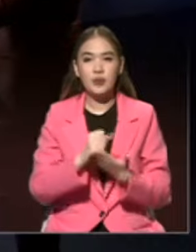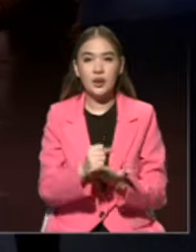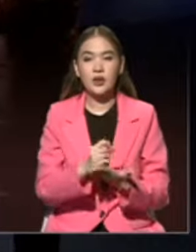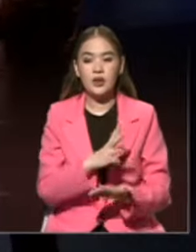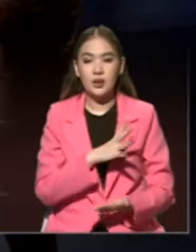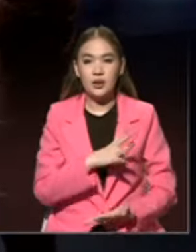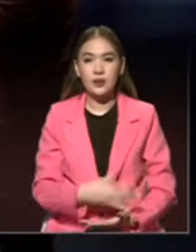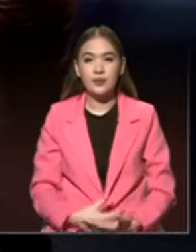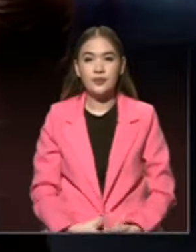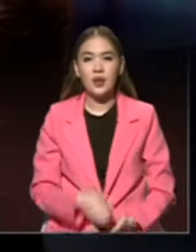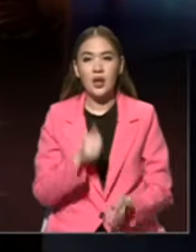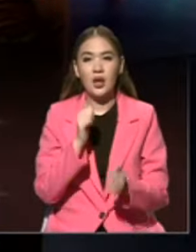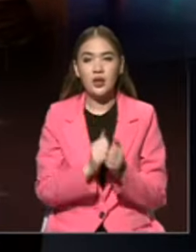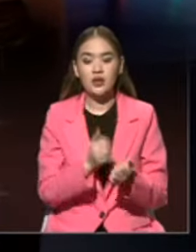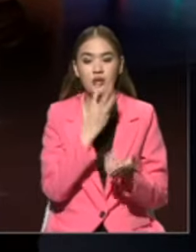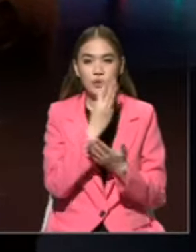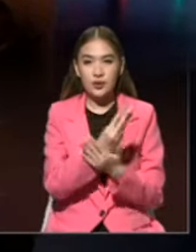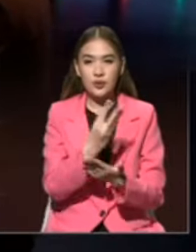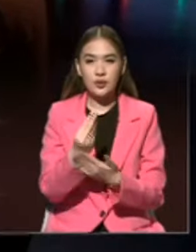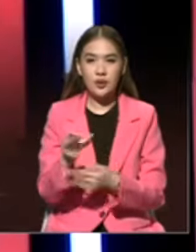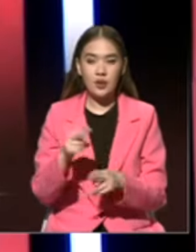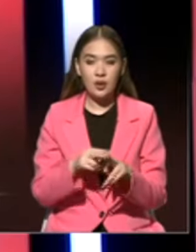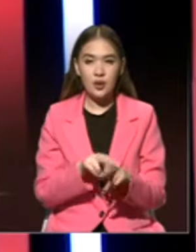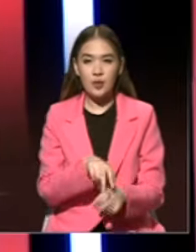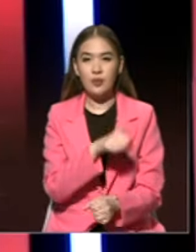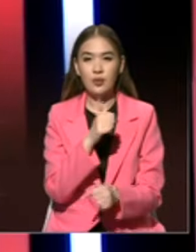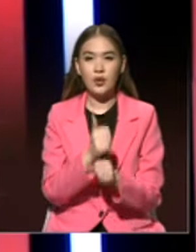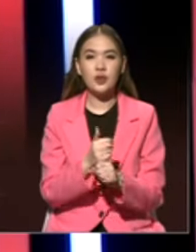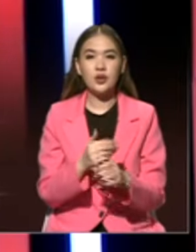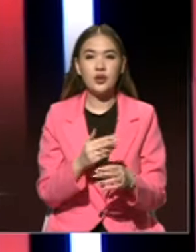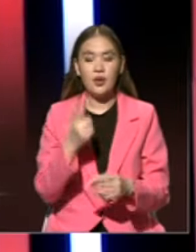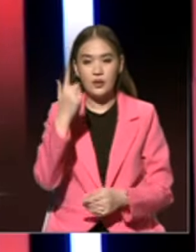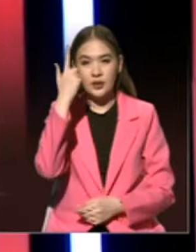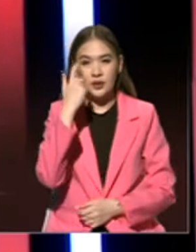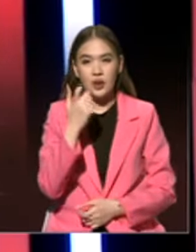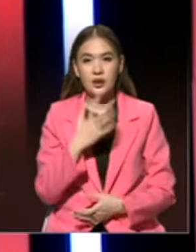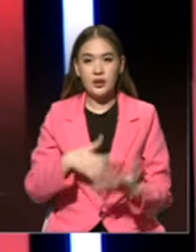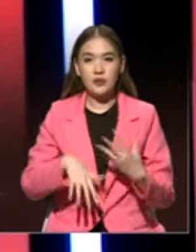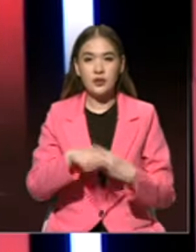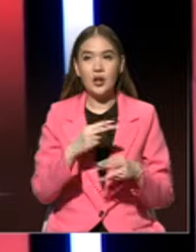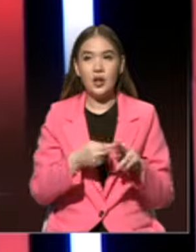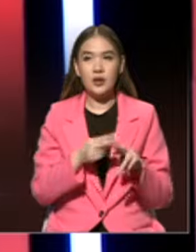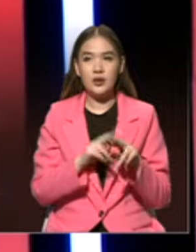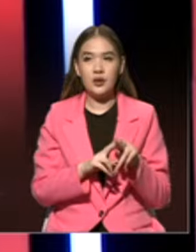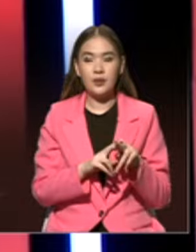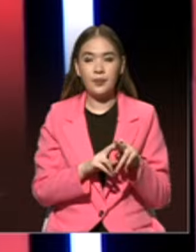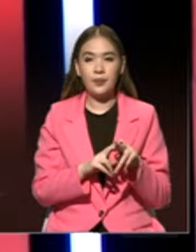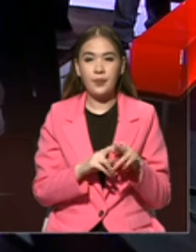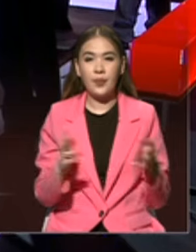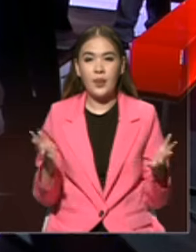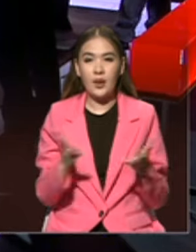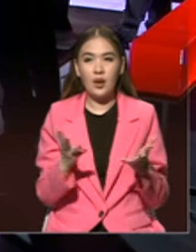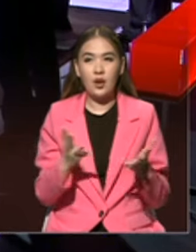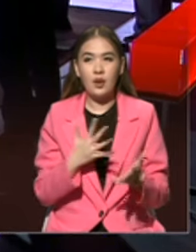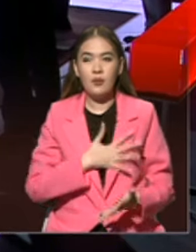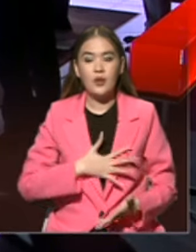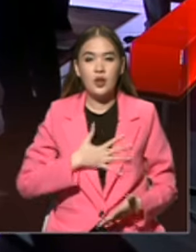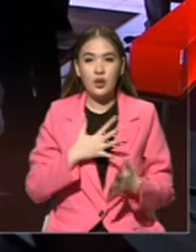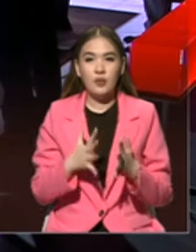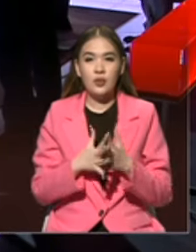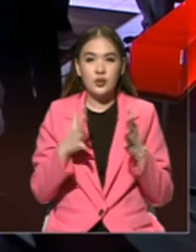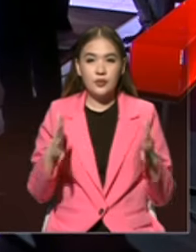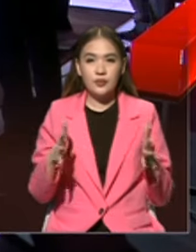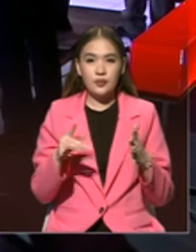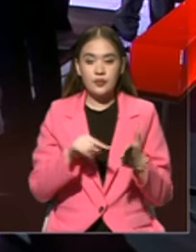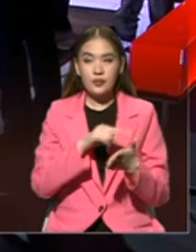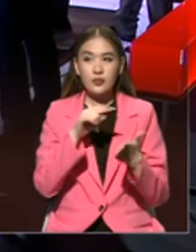Мына жақта әрқайсыңыз сол саланың басшысында жүрген азаматсыздар ғой. Негізінен қай сұрақ азаматтарды қатты мазалап жатыр? Менде бір сұрақ бар еді мына Ауыл шаруашылық